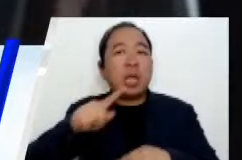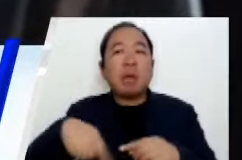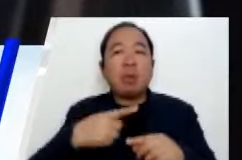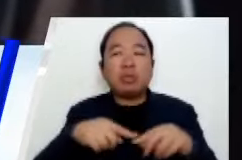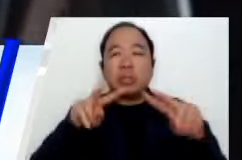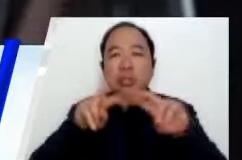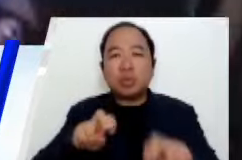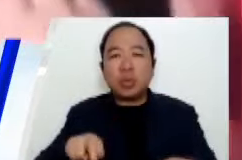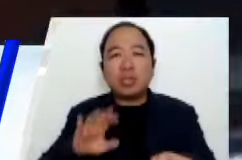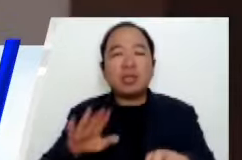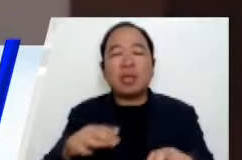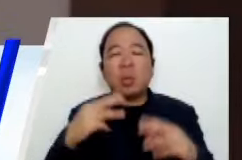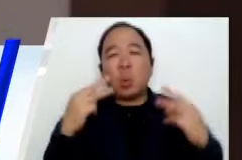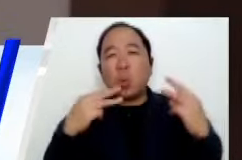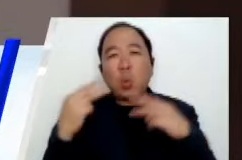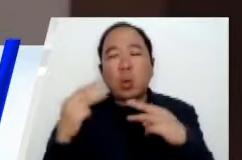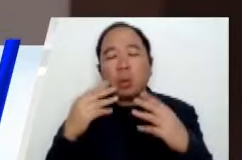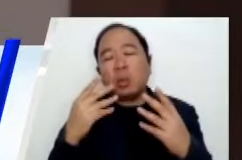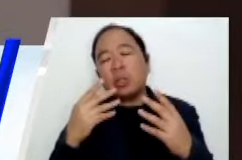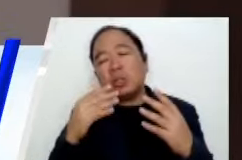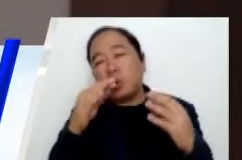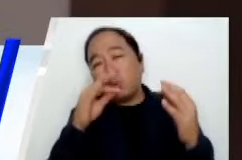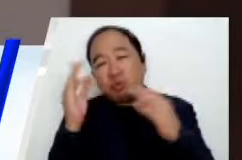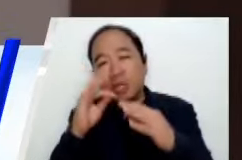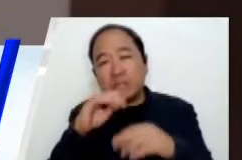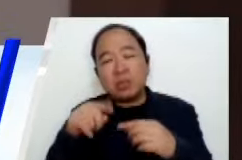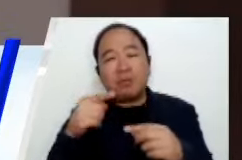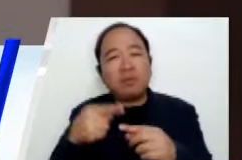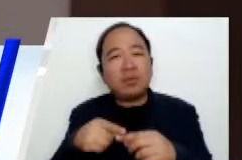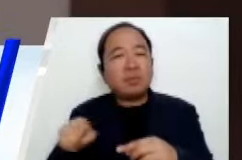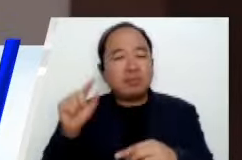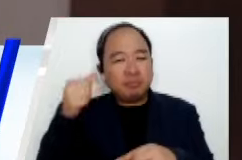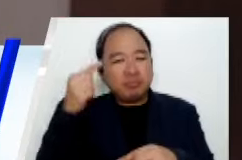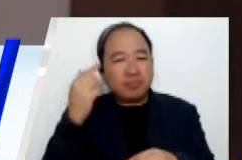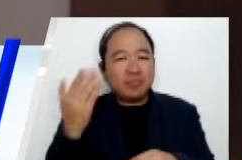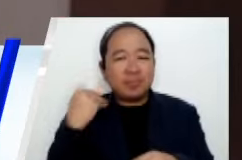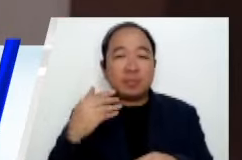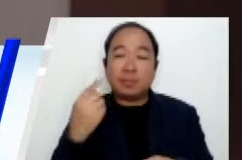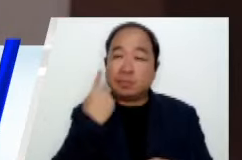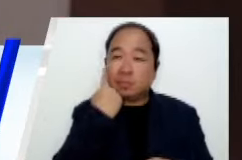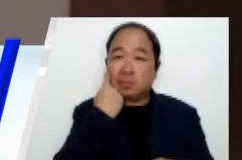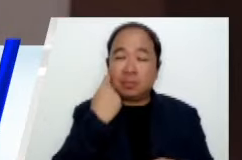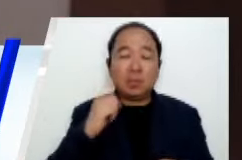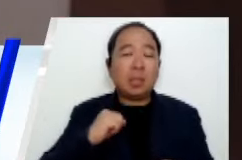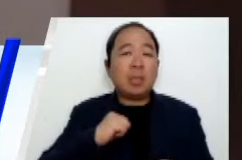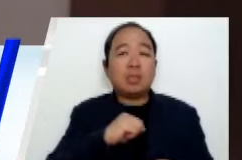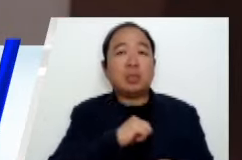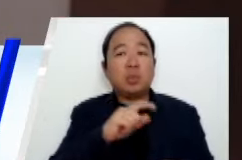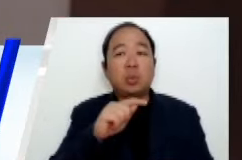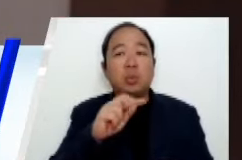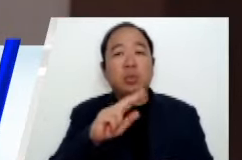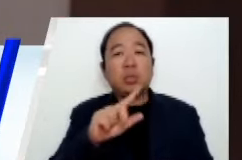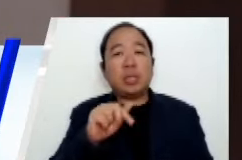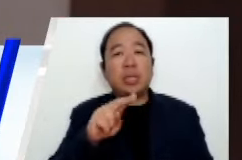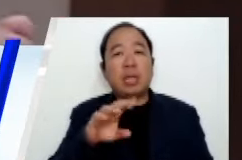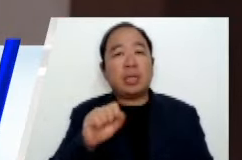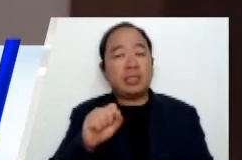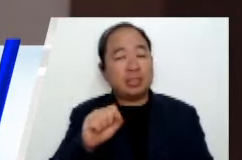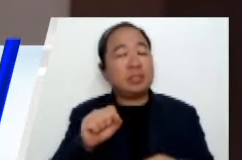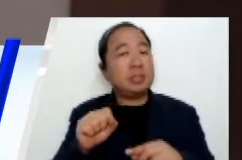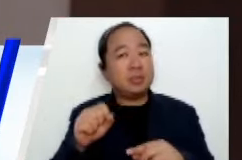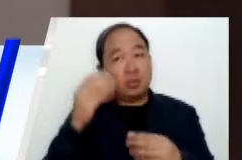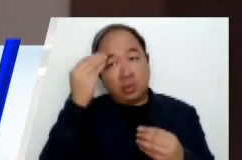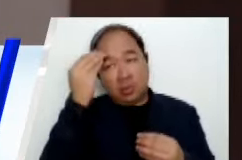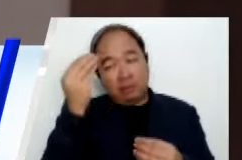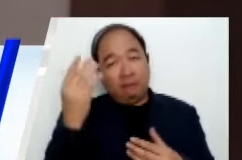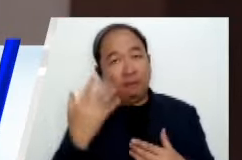kanyang administrasyon. Kamakailan, sinabi ni Senador Antonio Trillanes IV na may impormasyon siyang maaaring ibaba